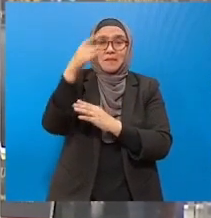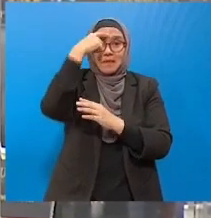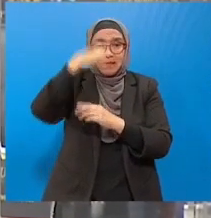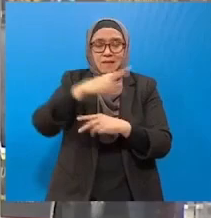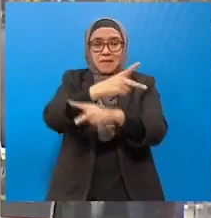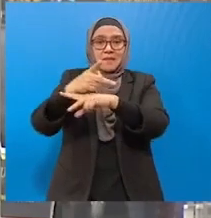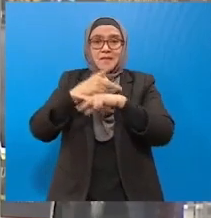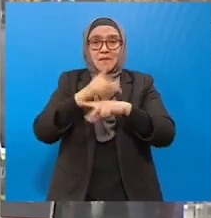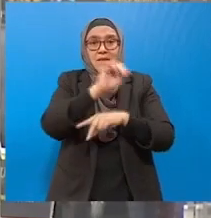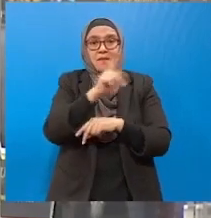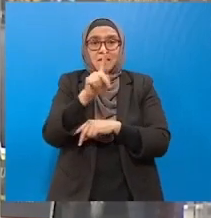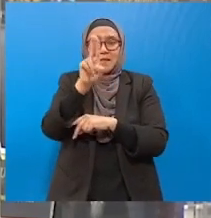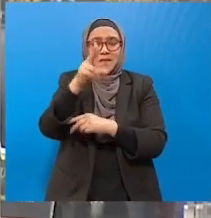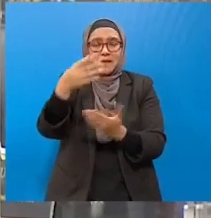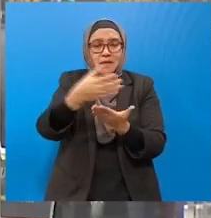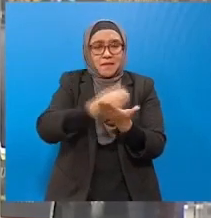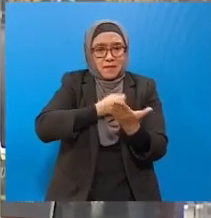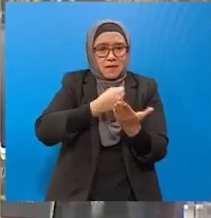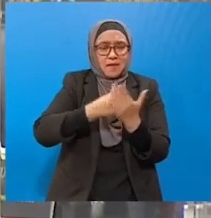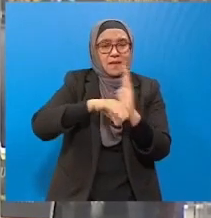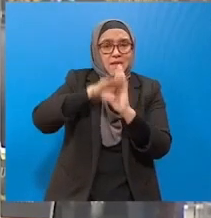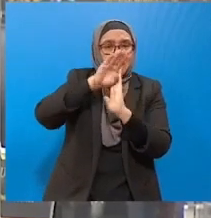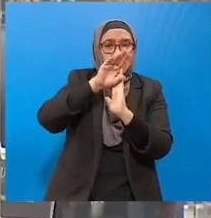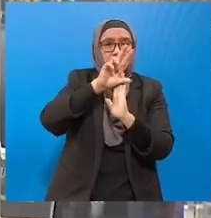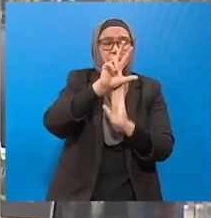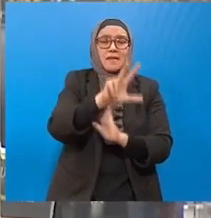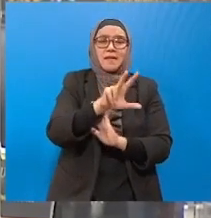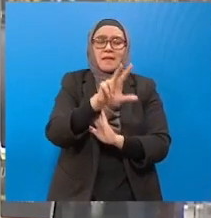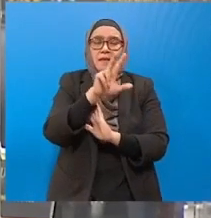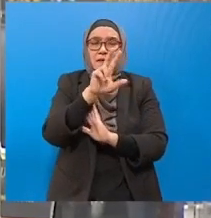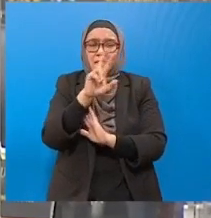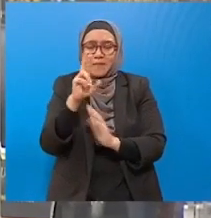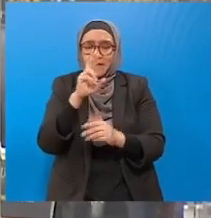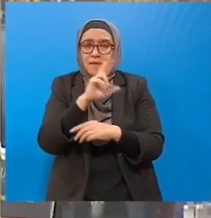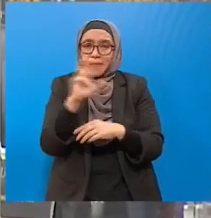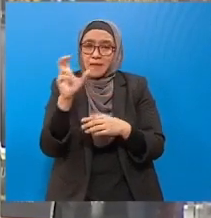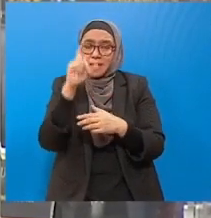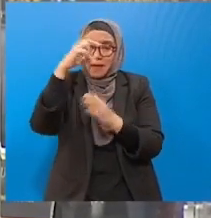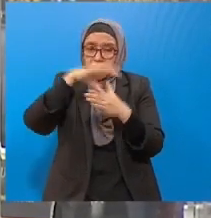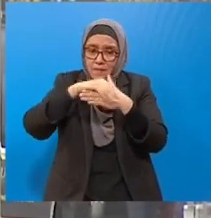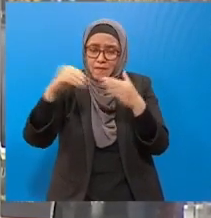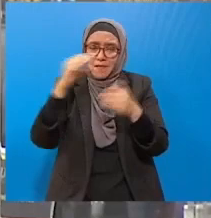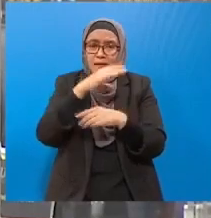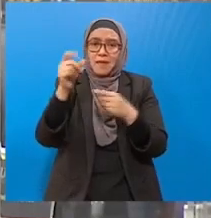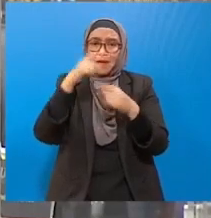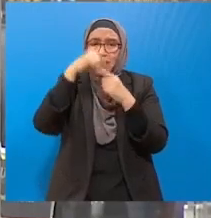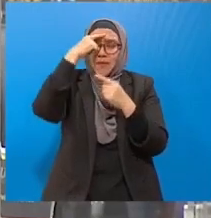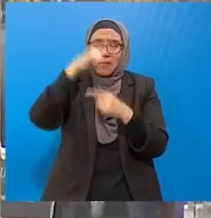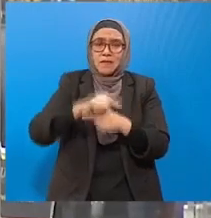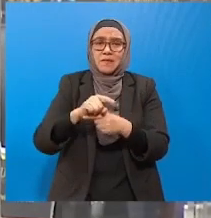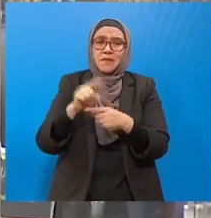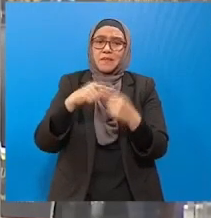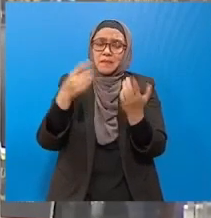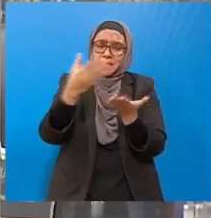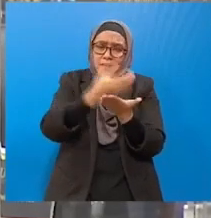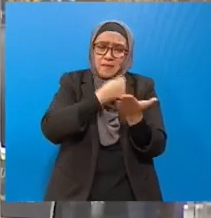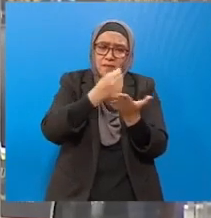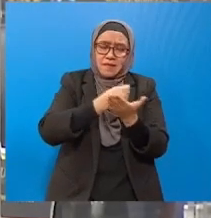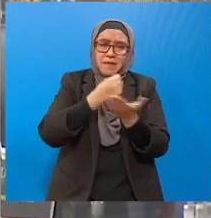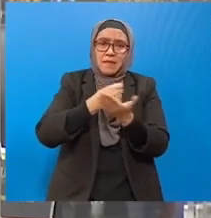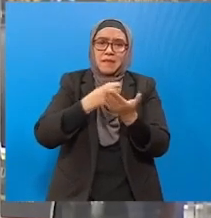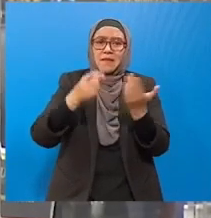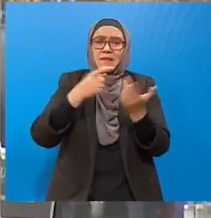daripada tiga digoreng untuk itu hak minimal 3000 Ringgit bagi pendapatan panjang oke you telah tak wajar